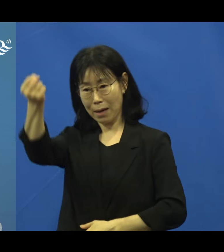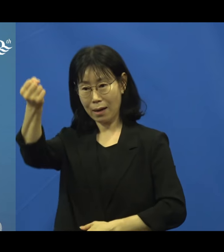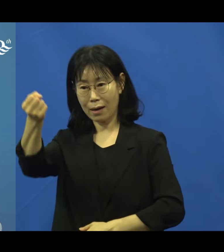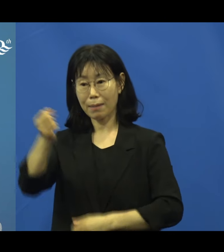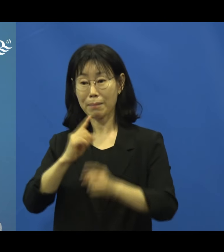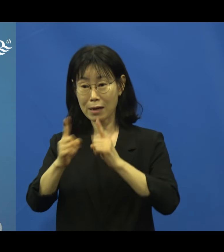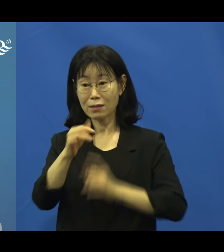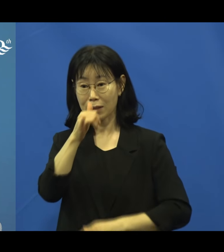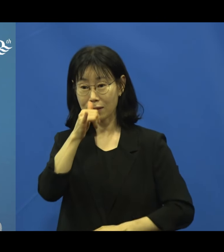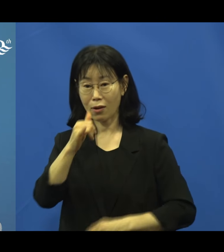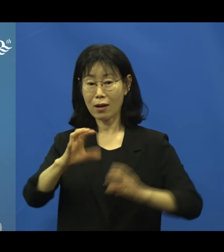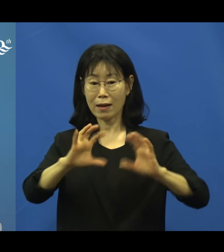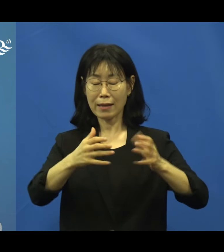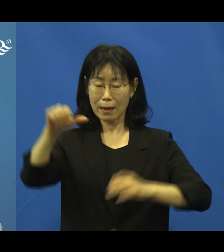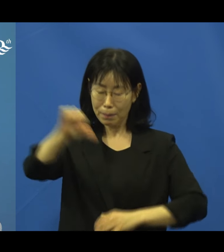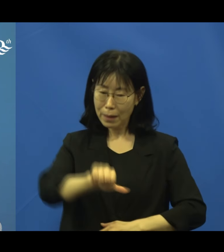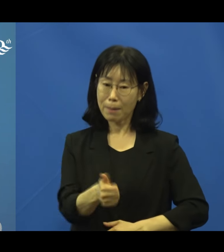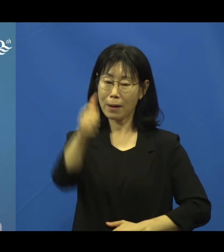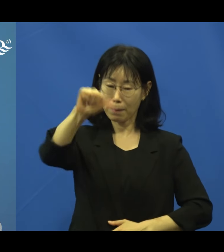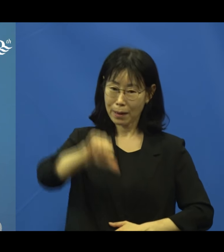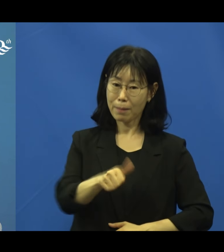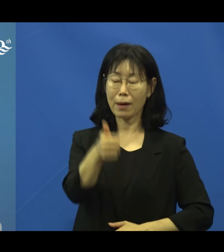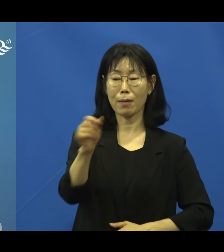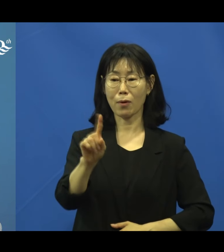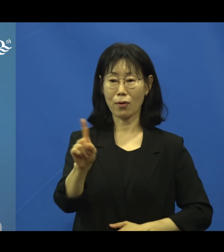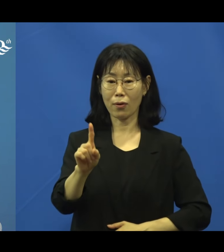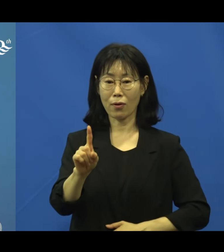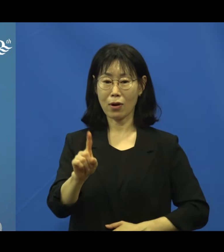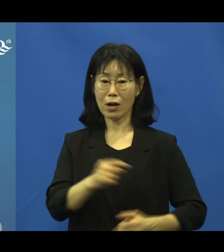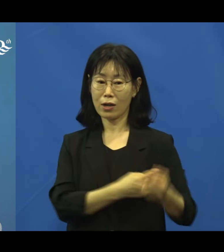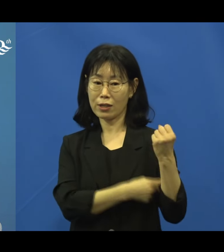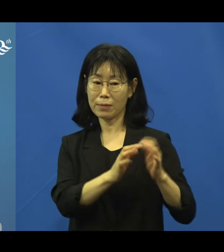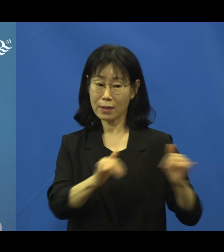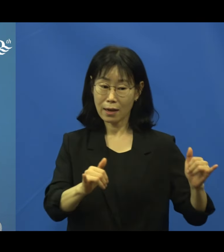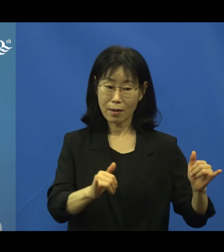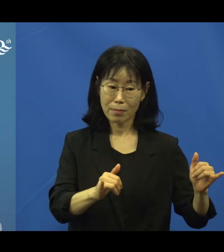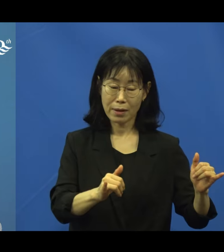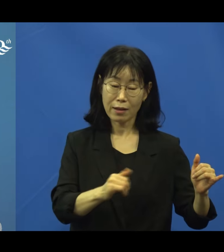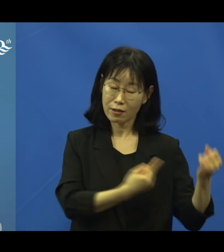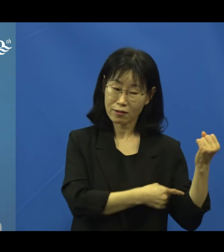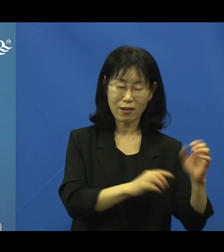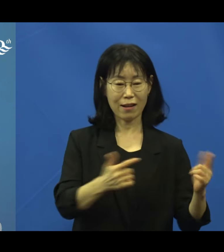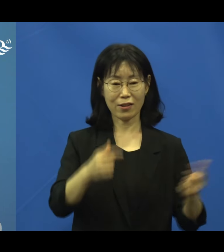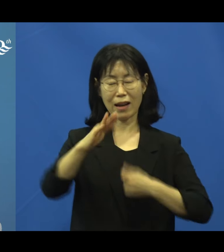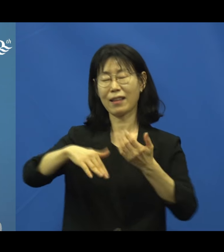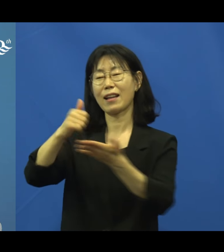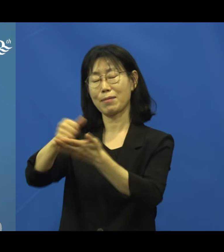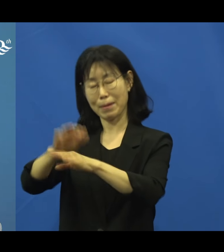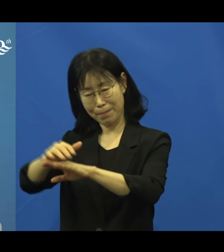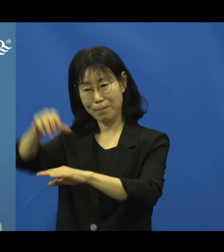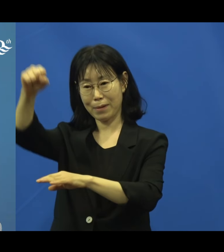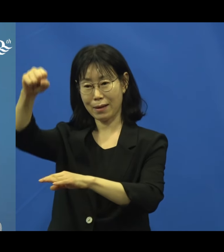나라가 망하고 흥하는 거는 권력자에 의해서 결정되는 게 아니고 하나님이 하시는 거예요.